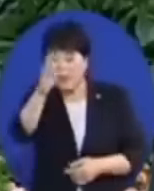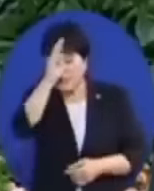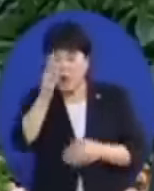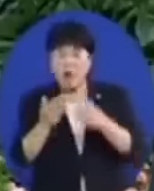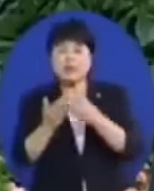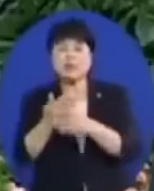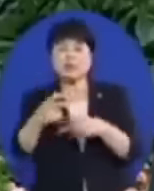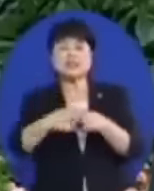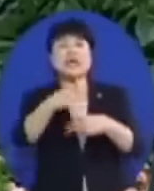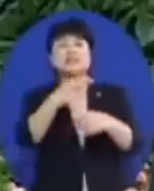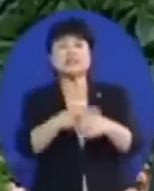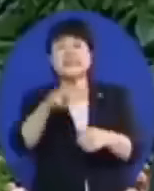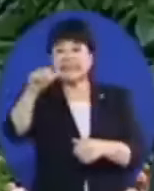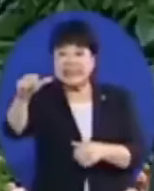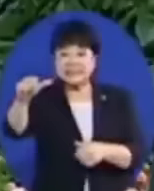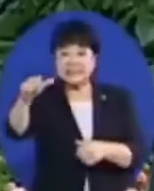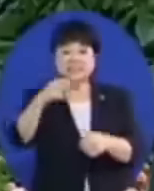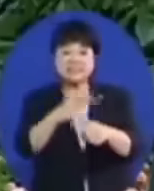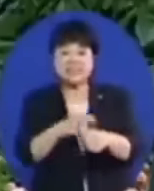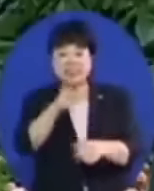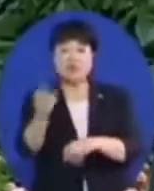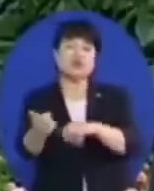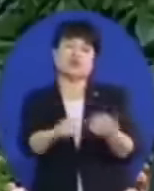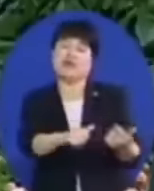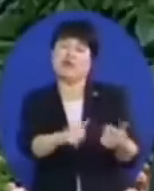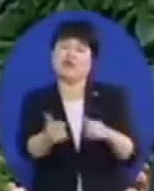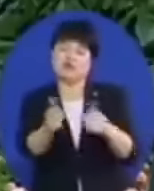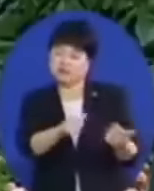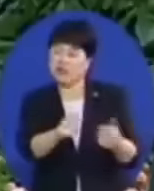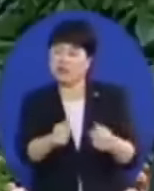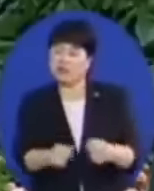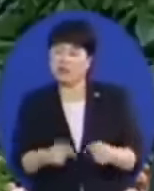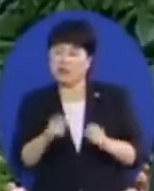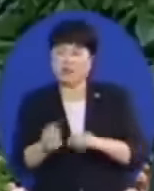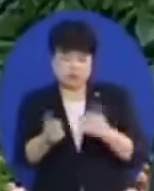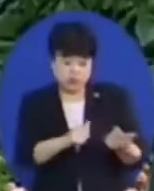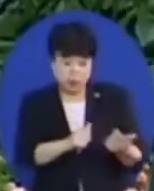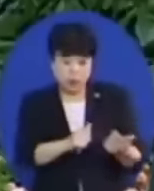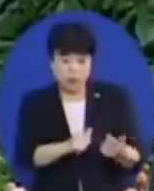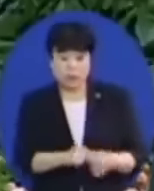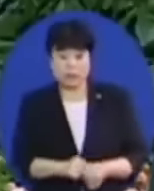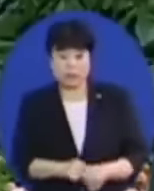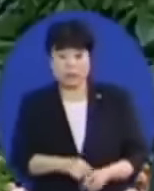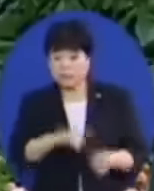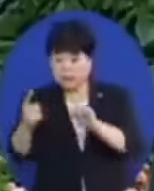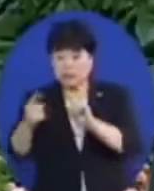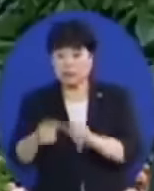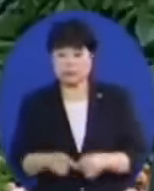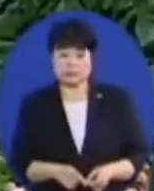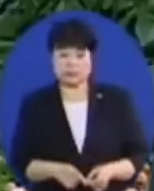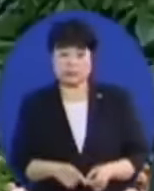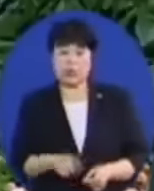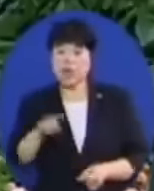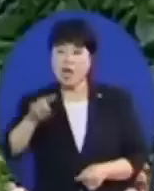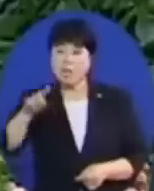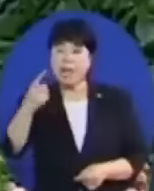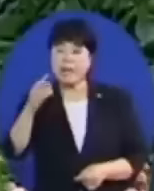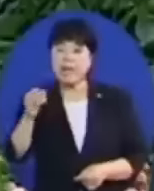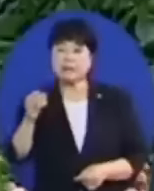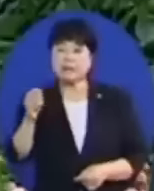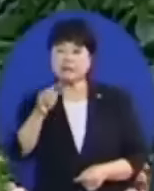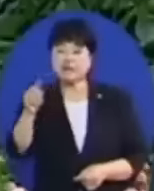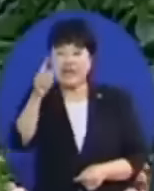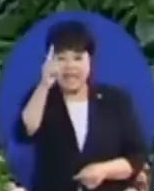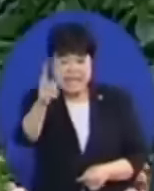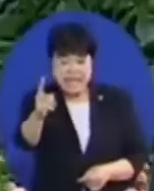담당하던 의사 5명이 모두 그에게 너는 죽을 거야. 그 병에 걸린 사람은 살 수 있는 확률은 100만 분의 1도 안 되기